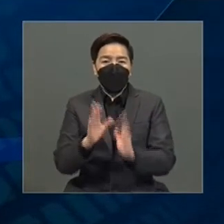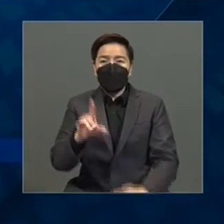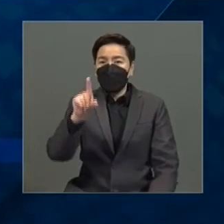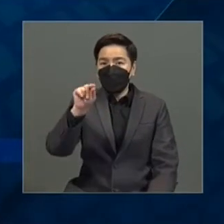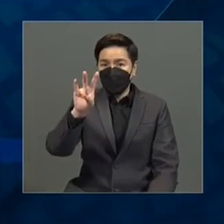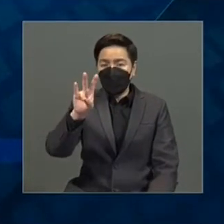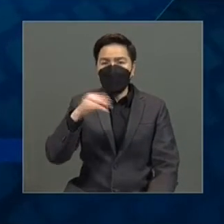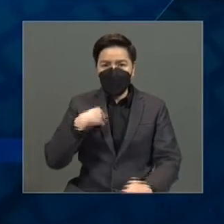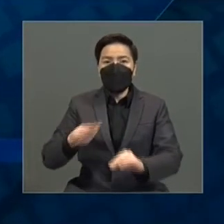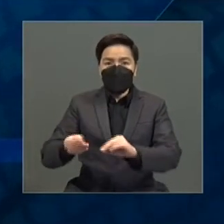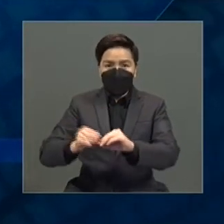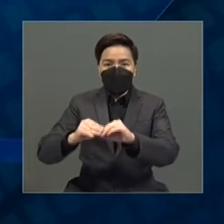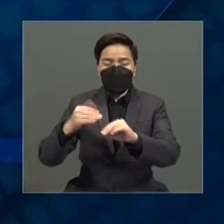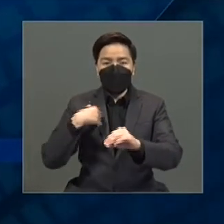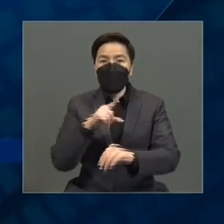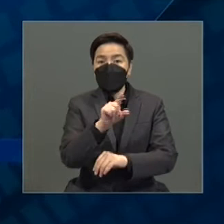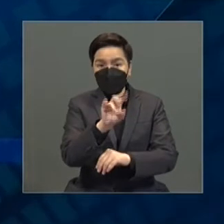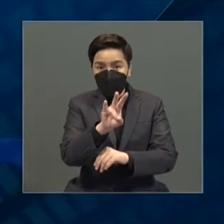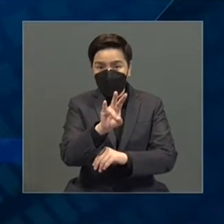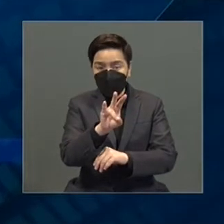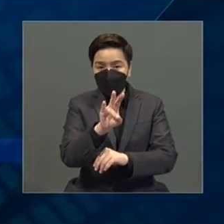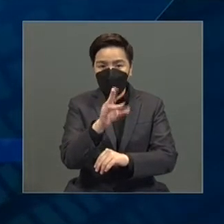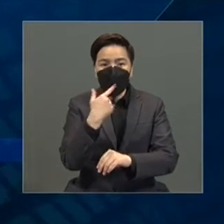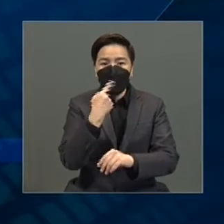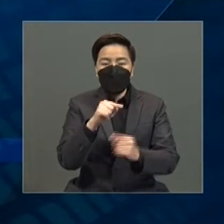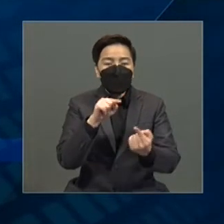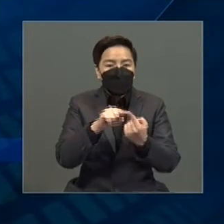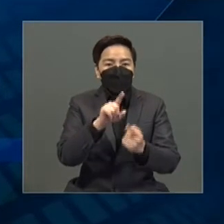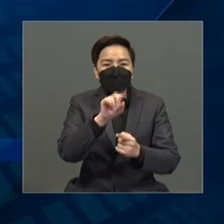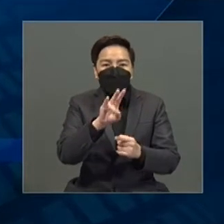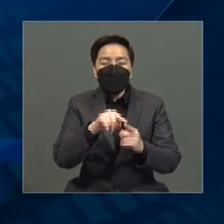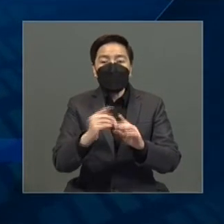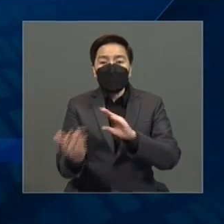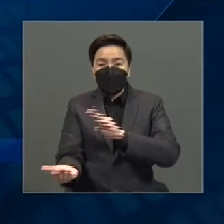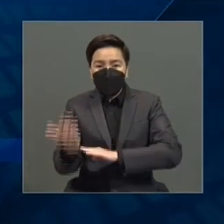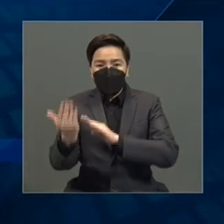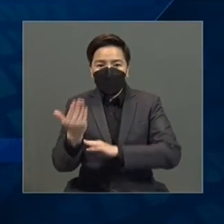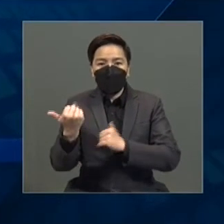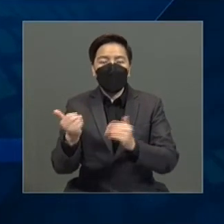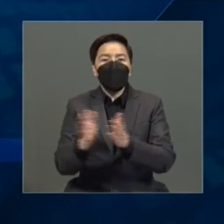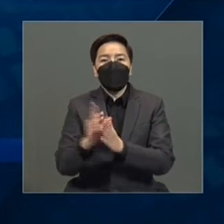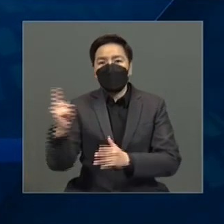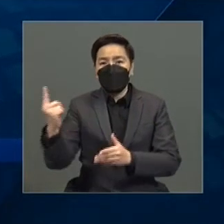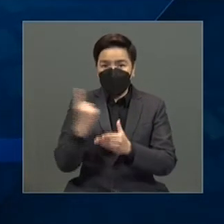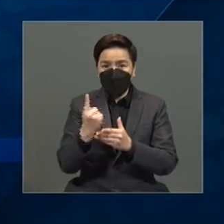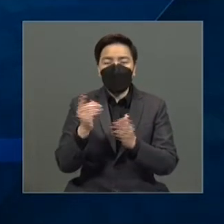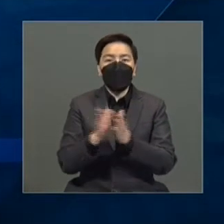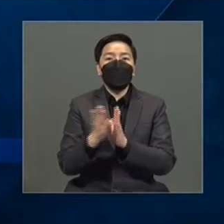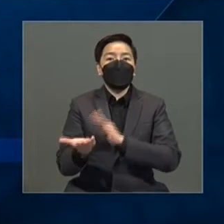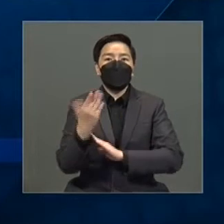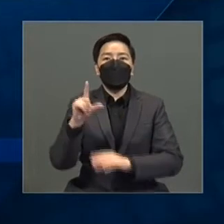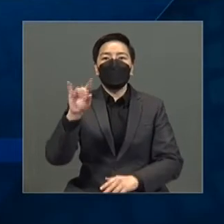คณะผู้เชี่ยวชาญพิจารณาแล้ว 12คนพบว่าไม่เกี่ยวกับวัคซีนแต่มีอาการไม่ถึงประสงค์